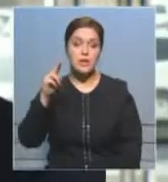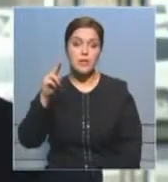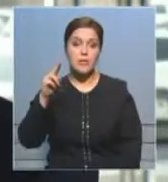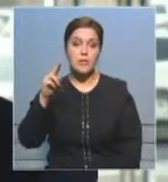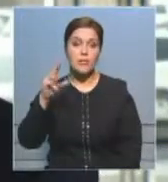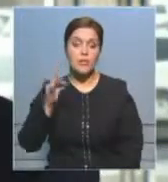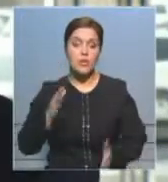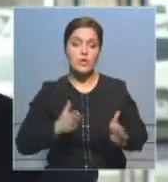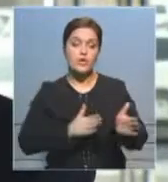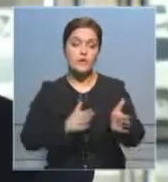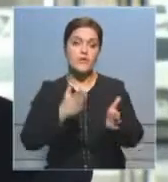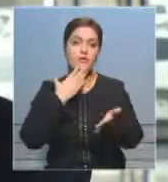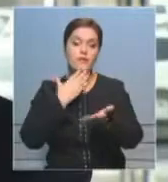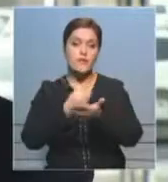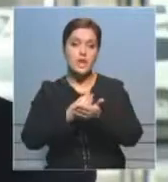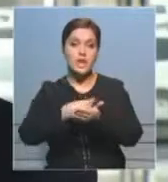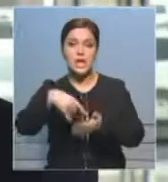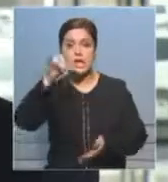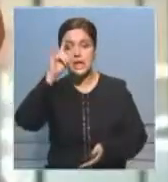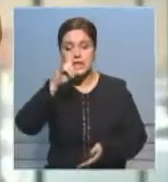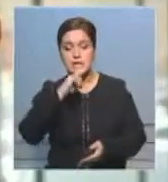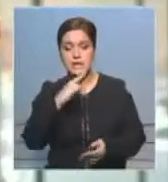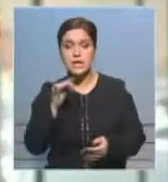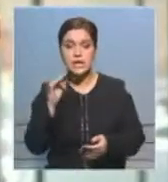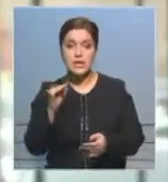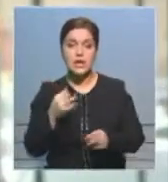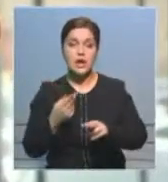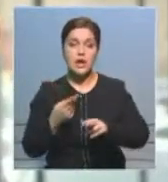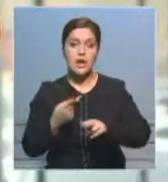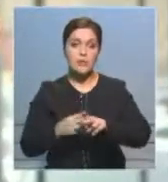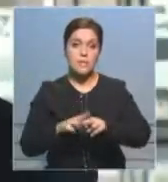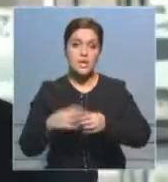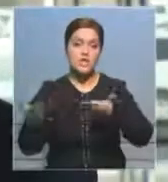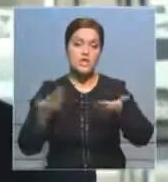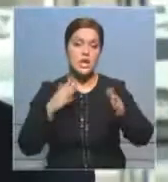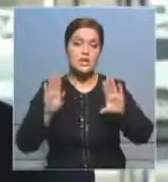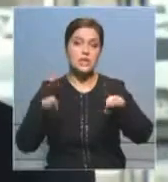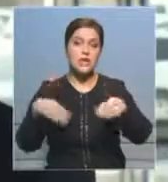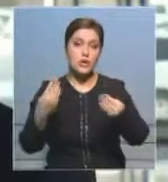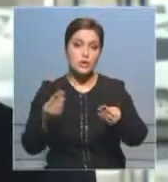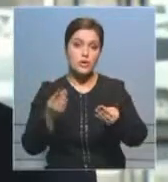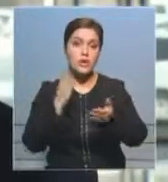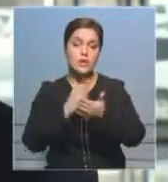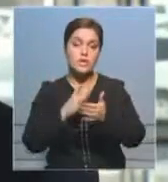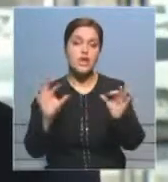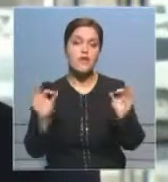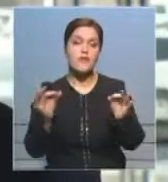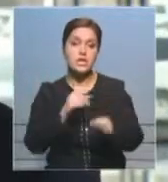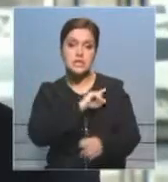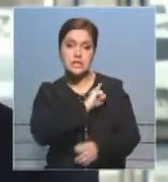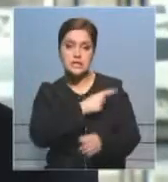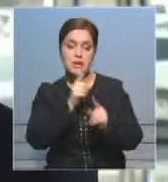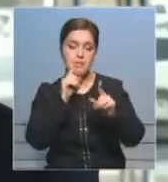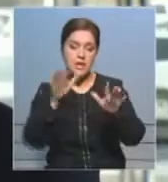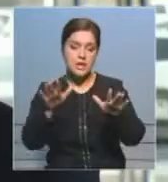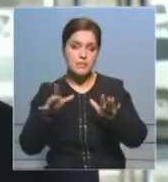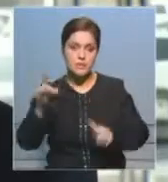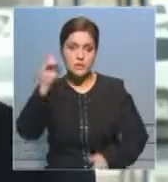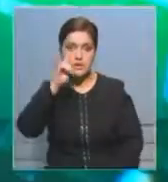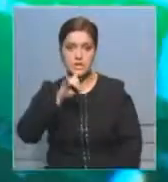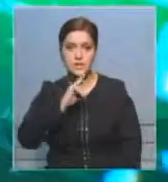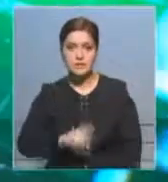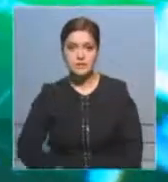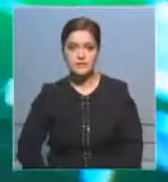нашей страны и этот шаг дает вливание свежих сил парламента республики казахстан